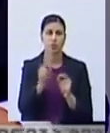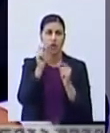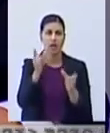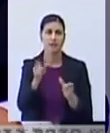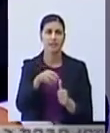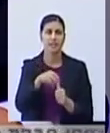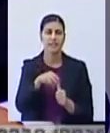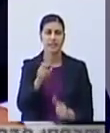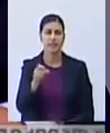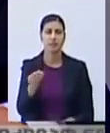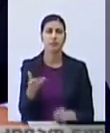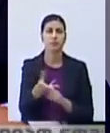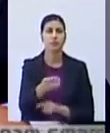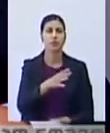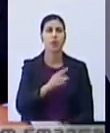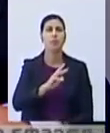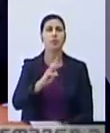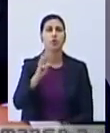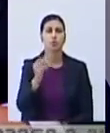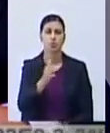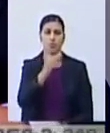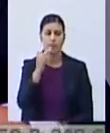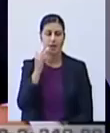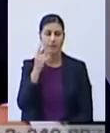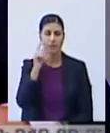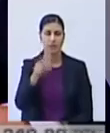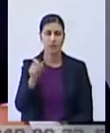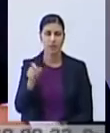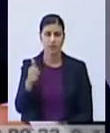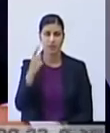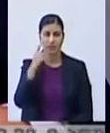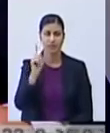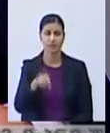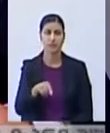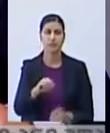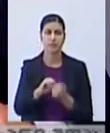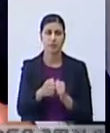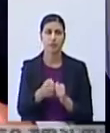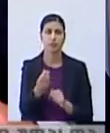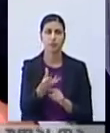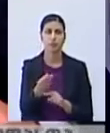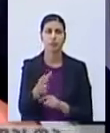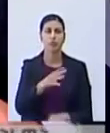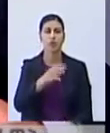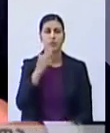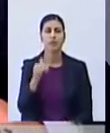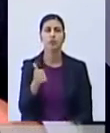იმათ ლიდერებს. ხო ჩაურიცხა მილიონობით ფული თითო-თითო კაც. ხო გვახსოვს ეს, არა? აი ესე ჩაურიცხა ამათაც,